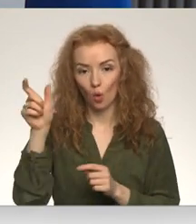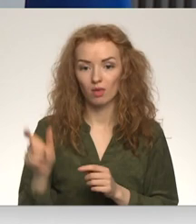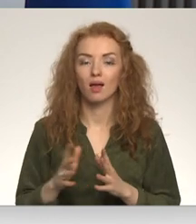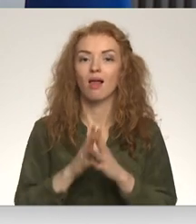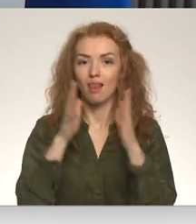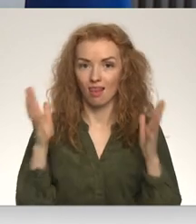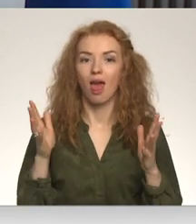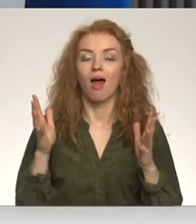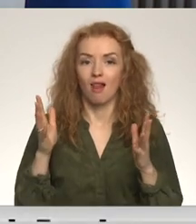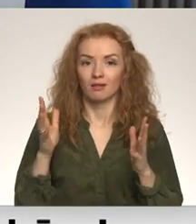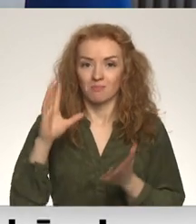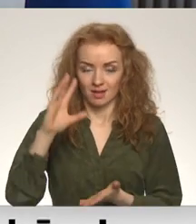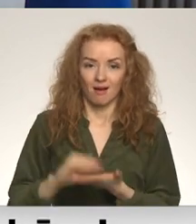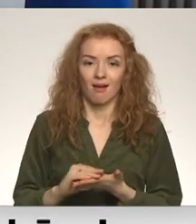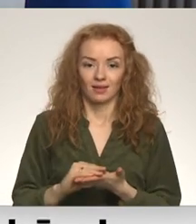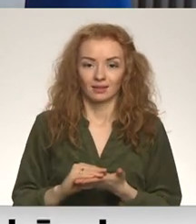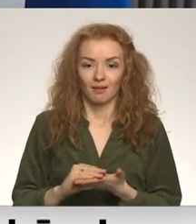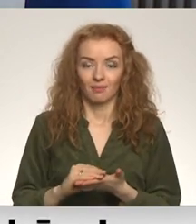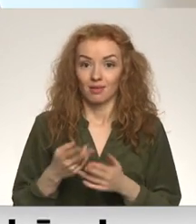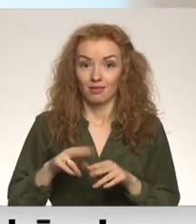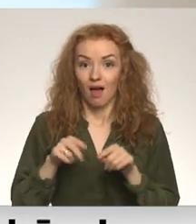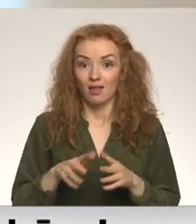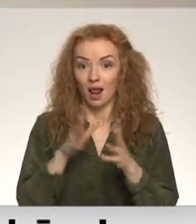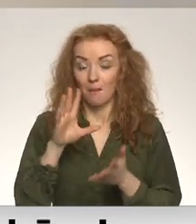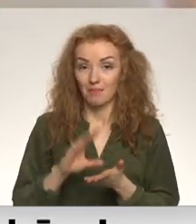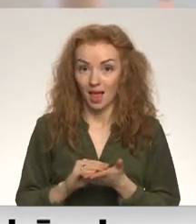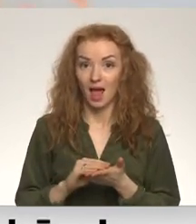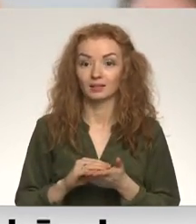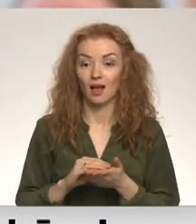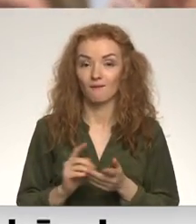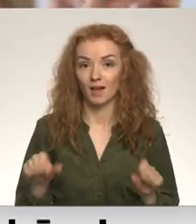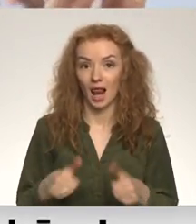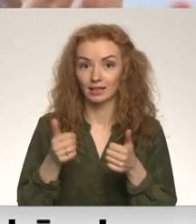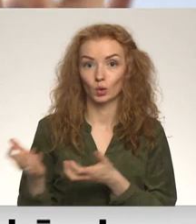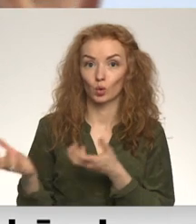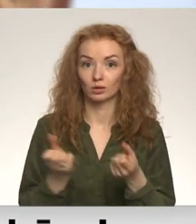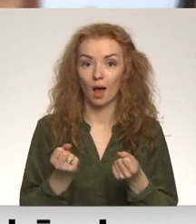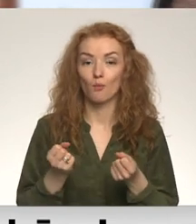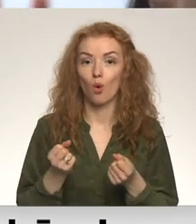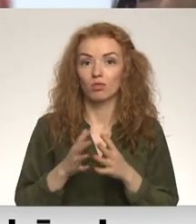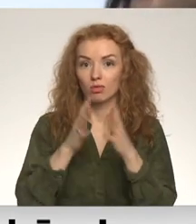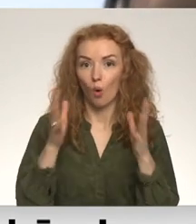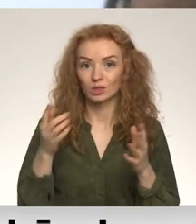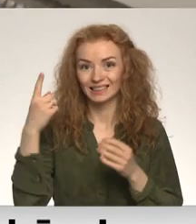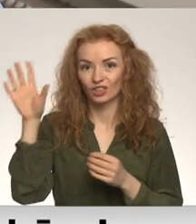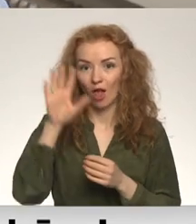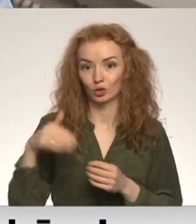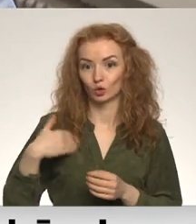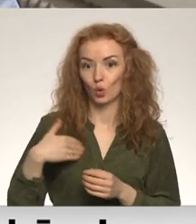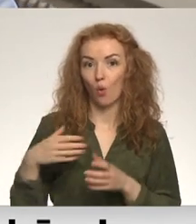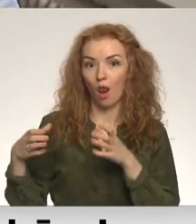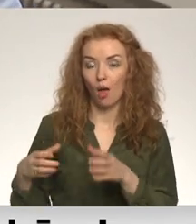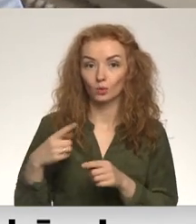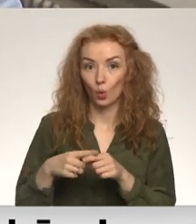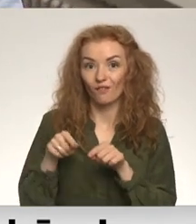liels izaicinājums. Šāda mēroga pieredze, vienlaikus uzņemot tik daudzus citas valsts skolēnus un viņus mācot,